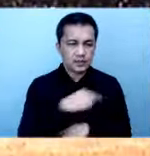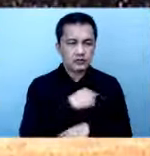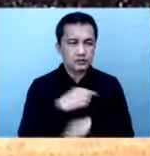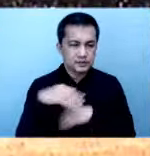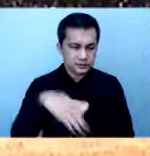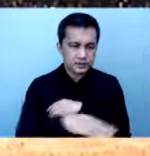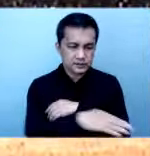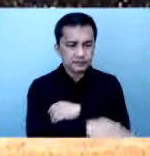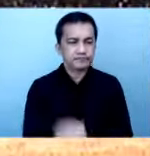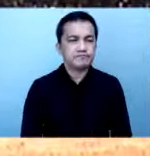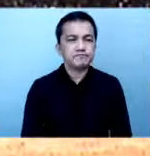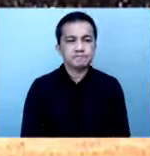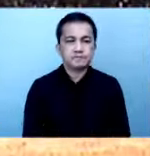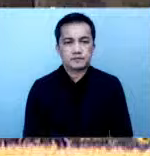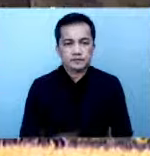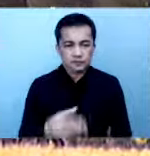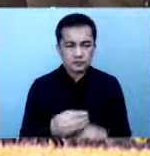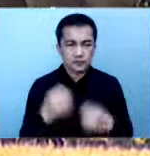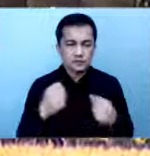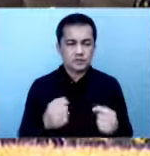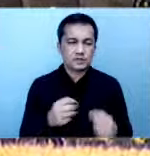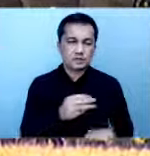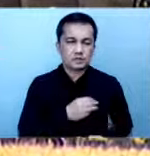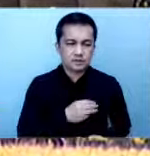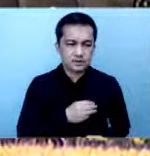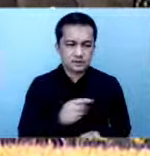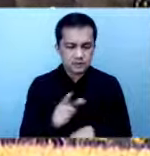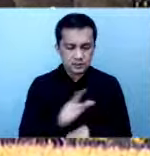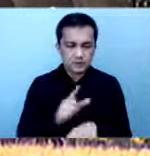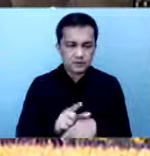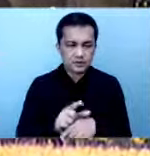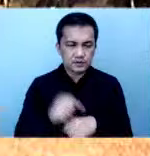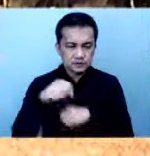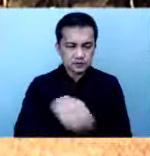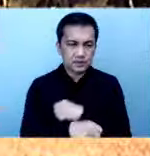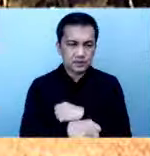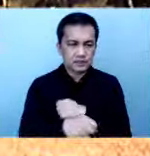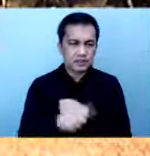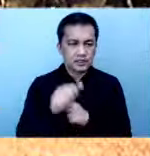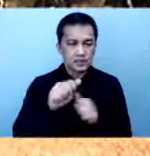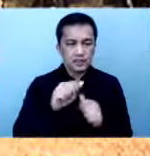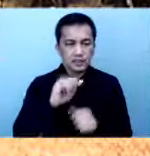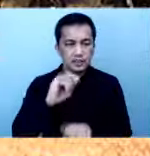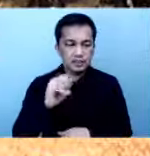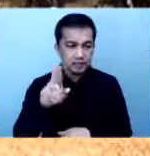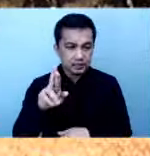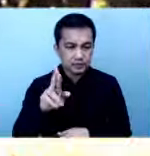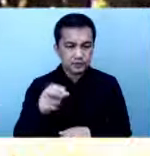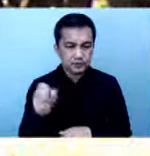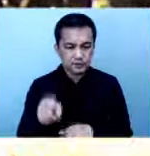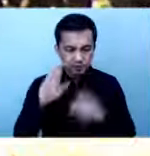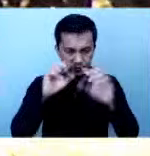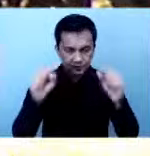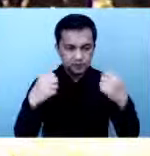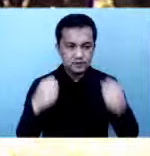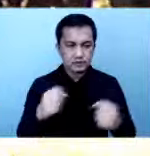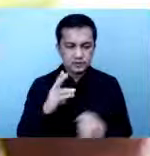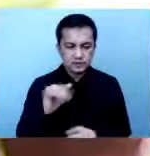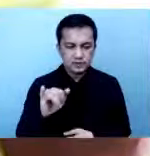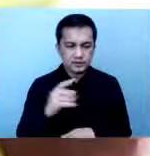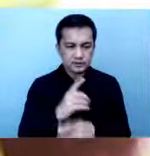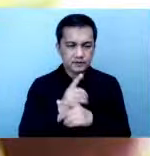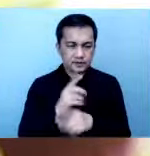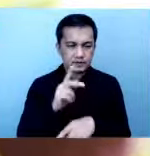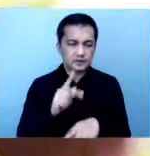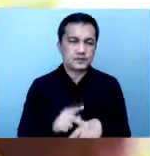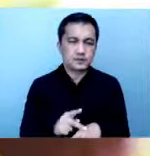Bukod sa pagpapalakas ng pwersa ng militar sa lupa, dagat at himpapawid, ipinag-utos na rin ng Pangulo ang pagpapatibay sa cyber defense ng bansa. Kaya